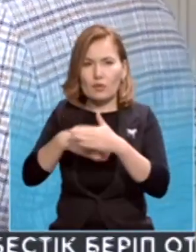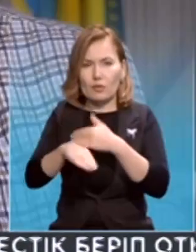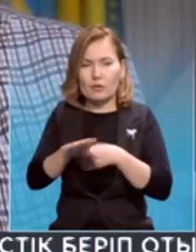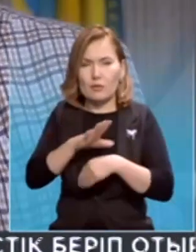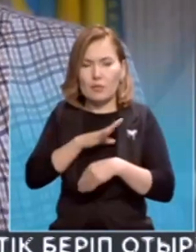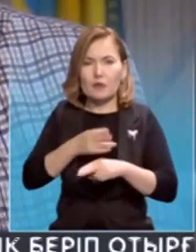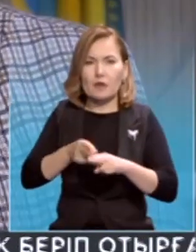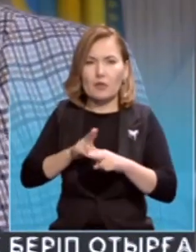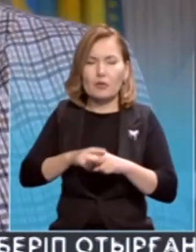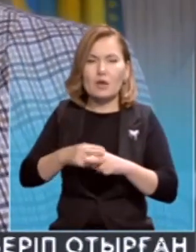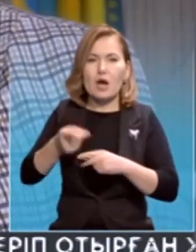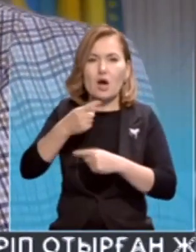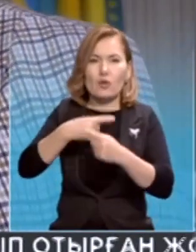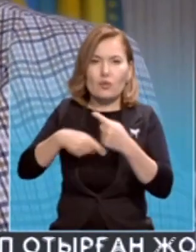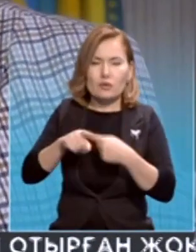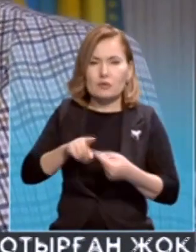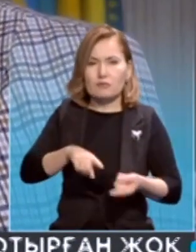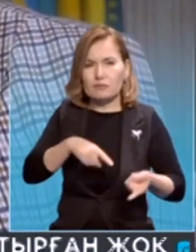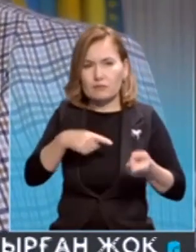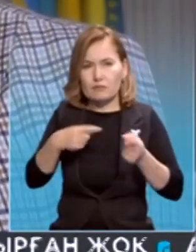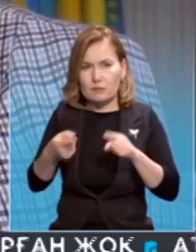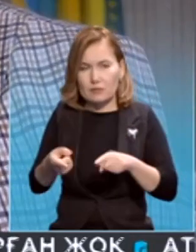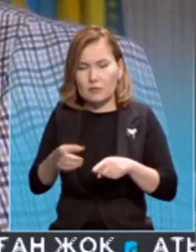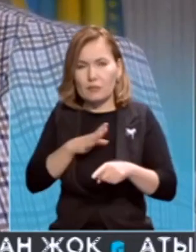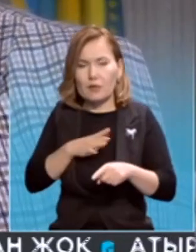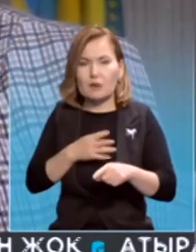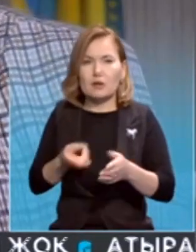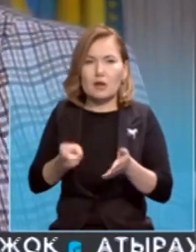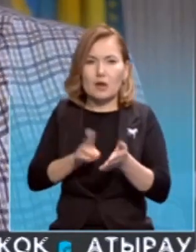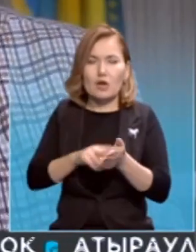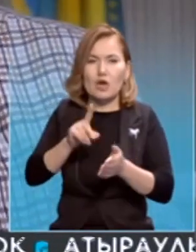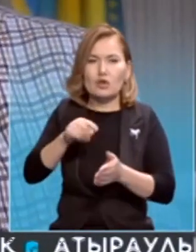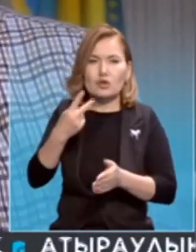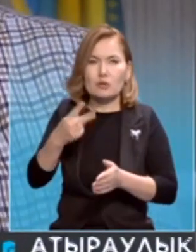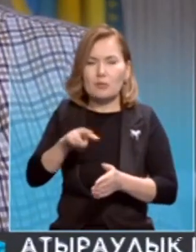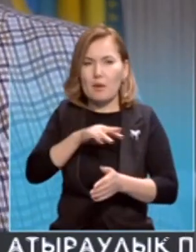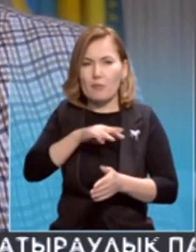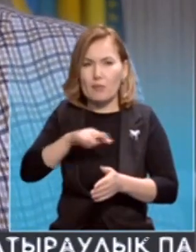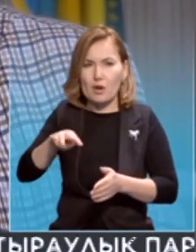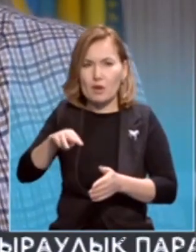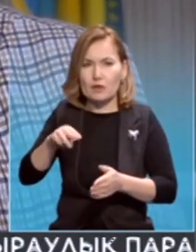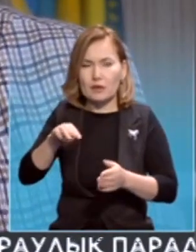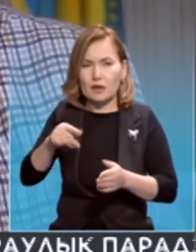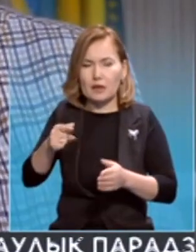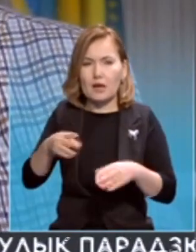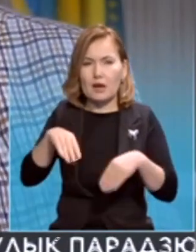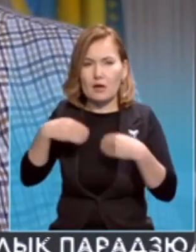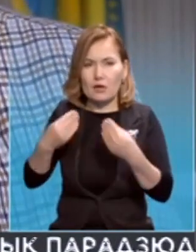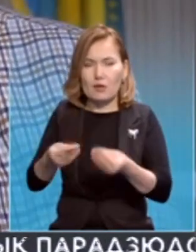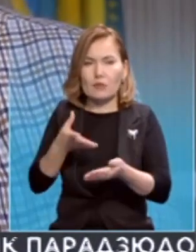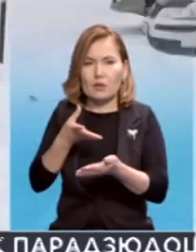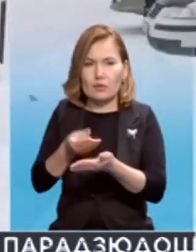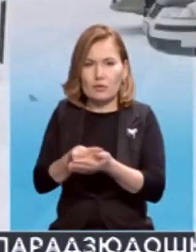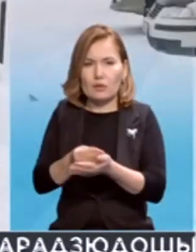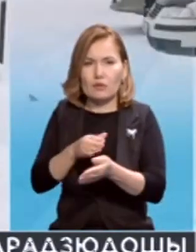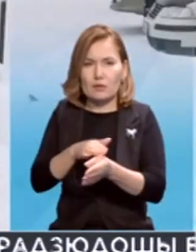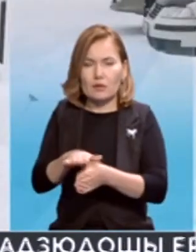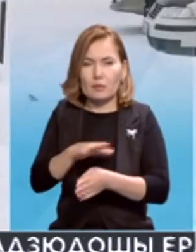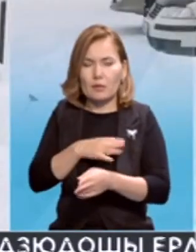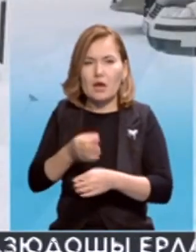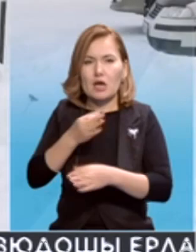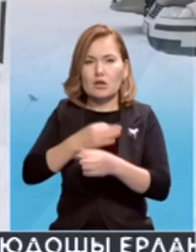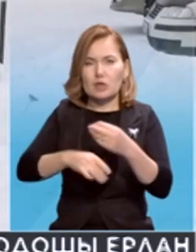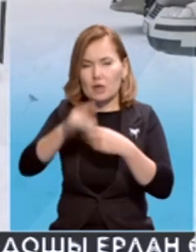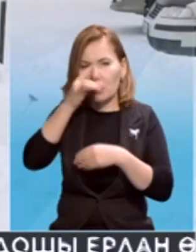Жалпы осы көшіп келген адамдарға былтырғы жылы 122 миллион теңге көлемінде толық субсидиялар төленді.